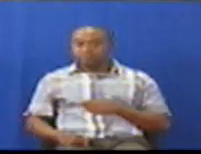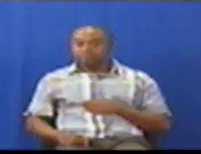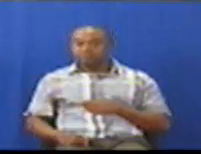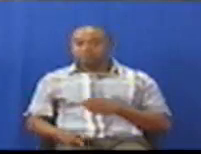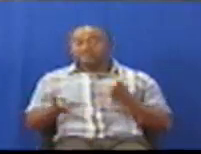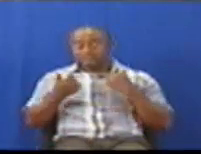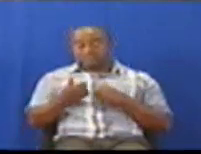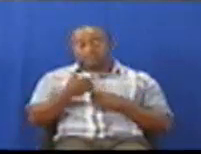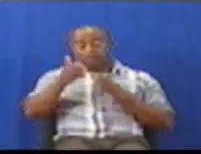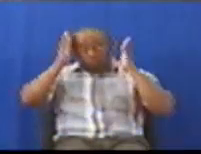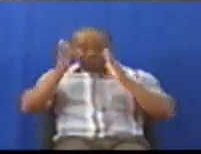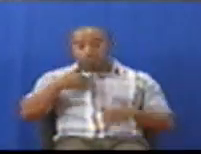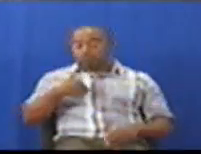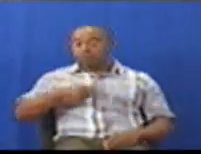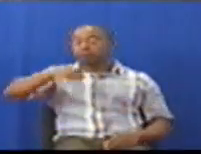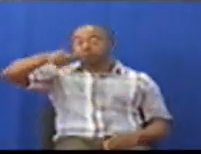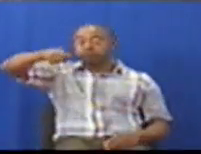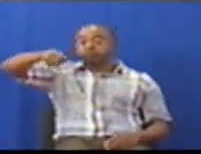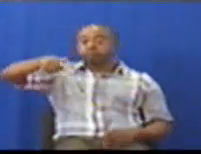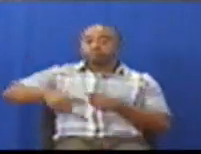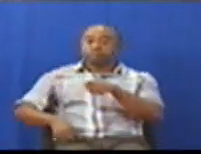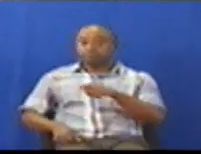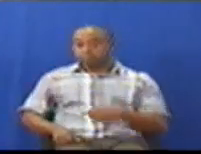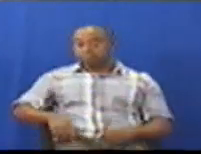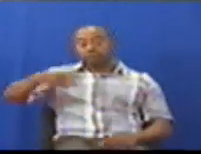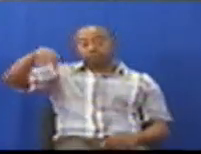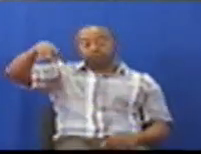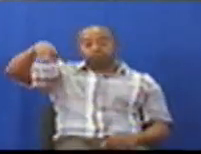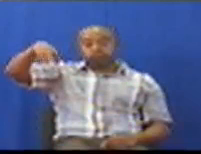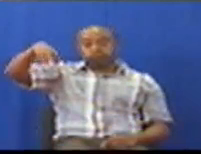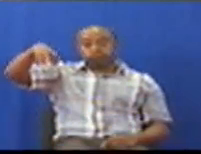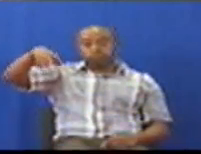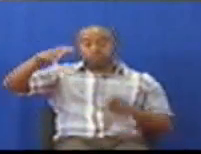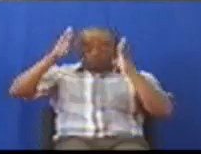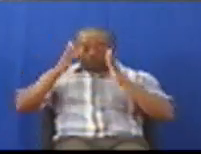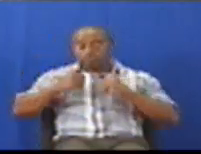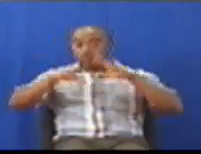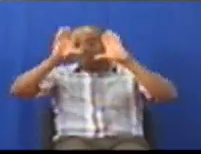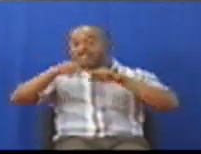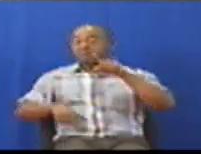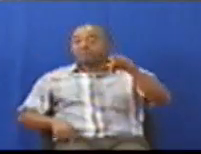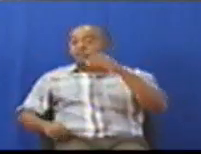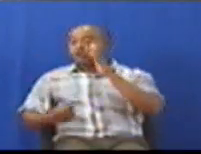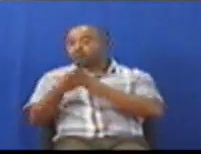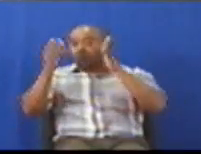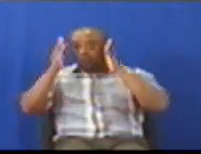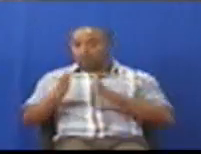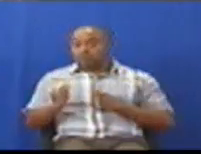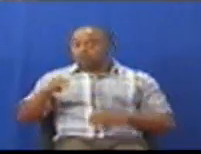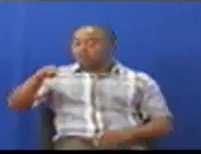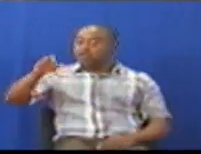kuna taarifa nyingine ambayo ni ya uongo kabisa jamani. Mheshimiwa Masaba, kuna taarifa kutoka kwa Mheshimiwa